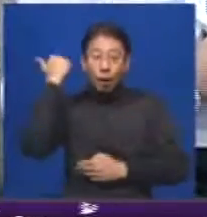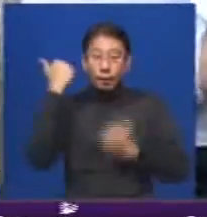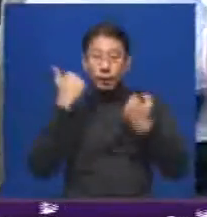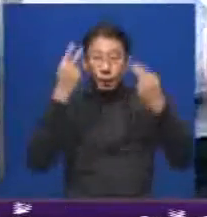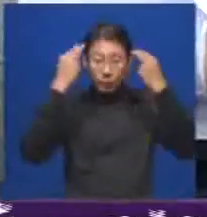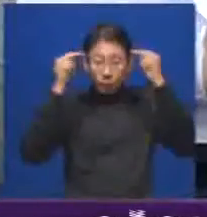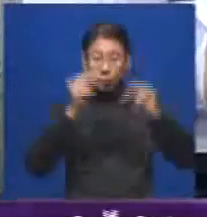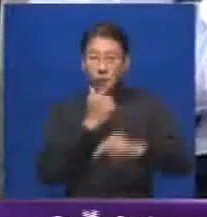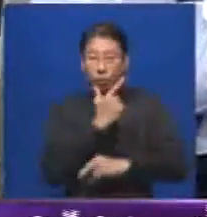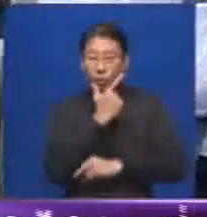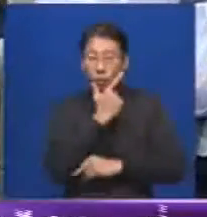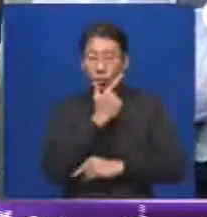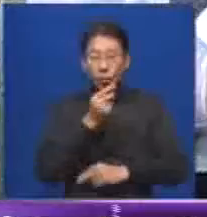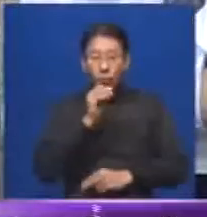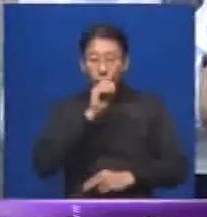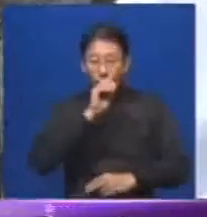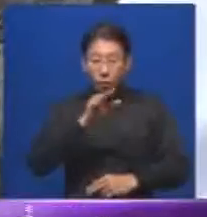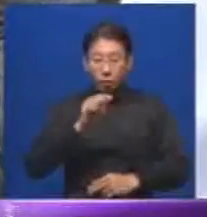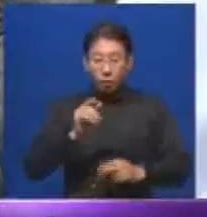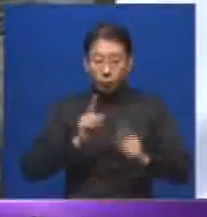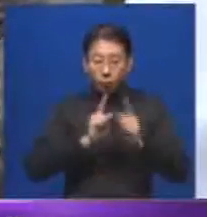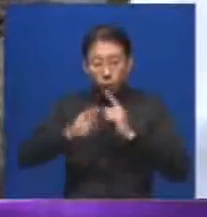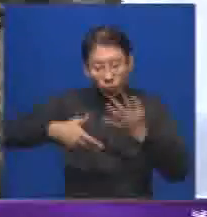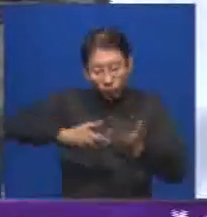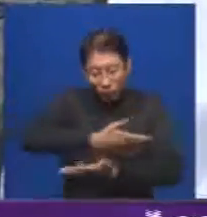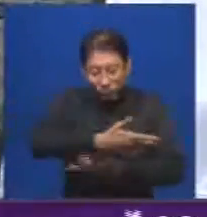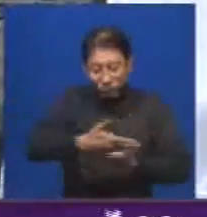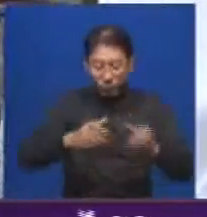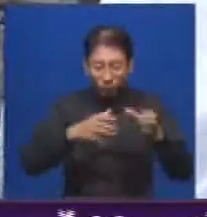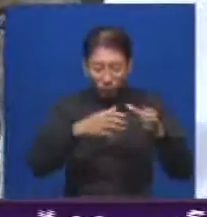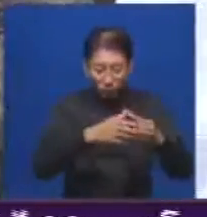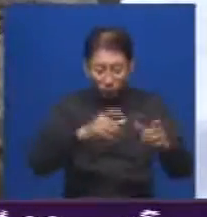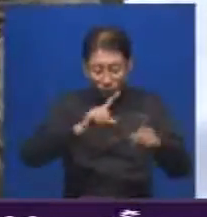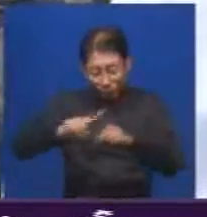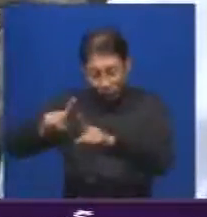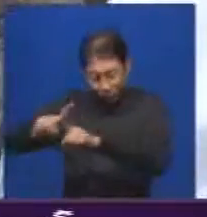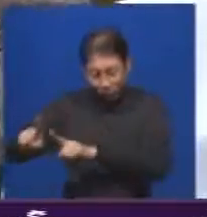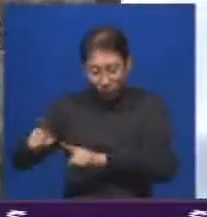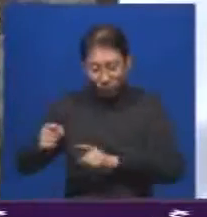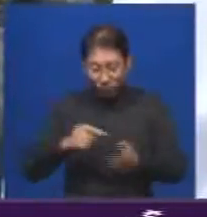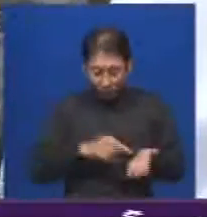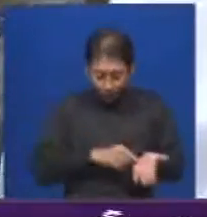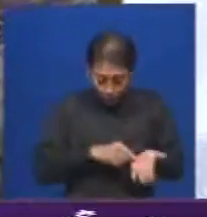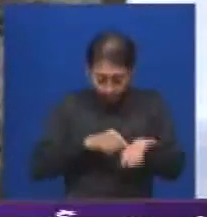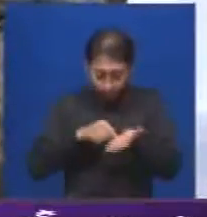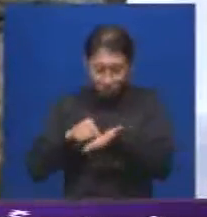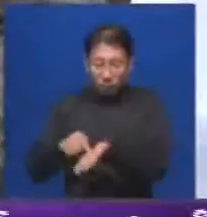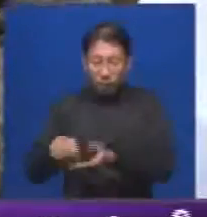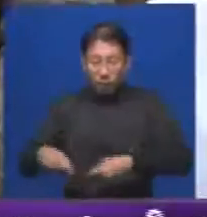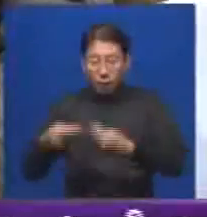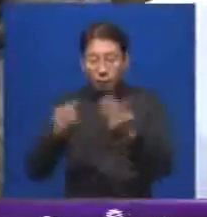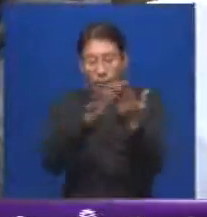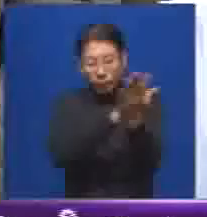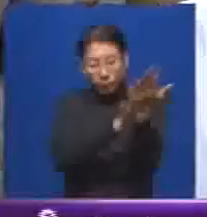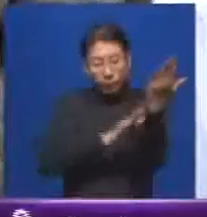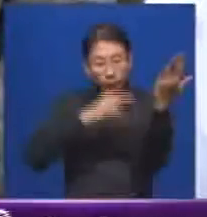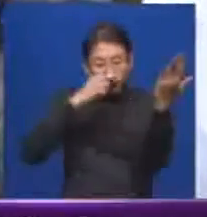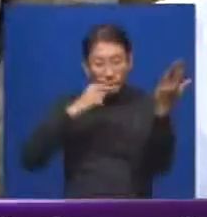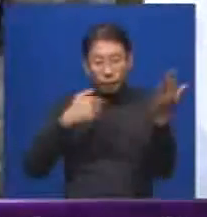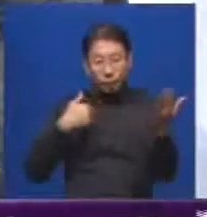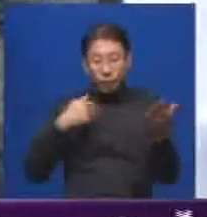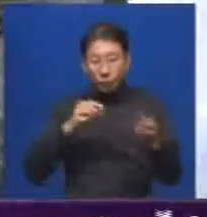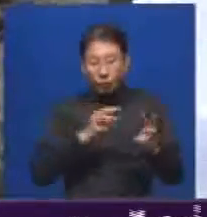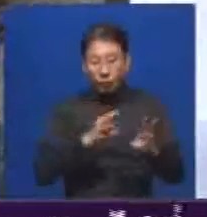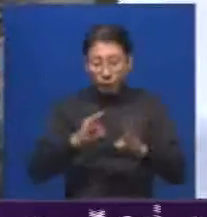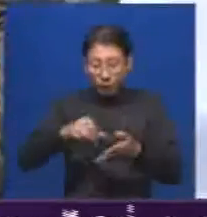ย์นะคะก็เปิดเผยหลังจากที่ได้เข้าพบปะพูดคุยกับฝ่ายต่างๆเพื่อจัดทำข้อเสนอหาทางออกให้กับประเทศทุกฝ่ายมีความวิ